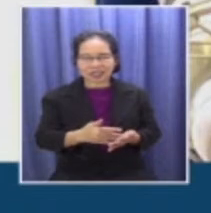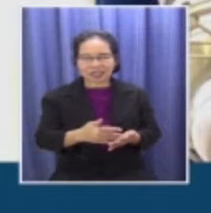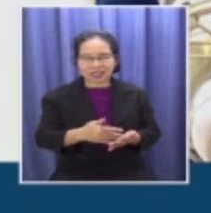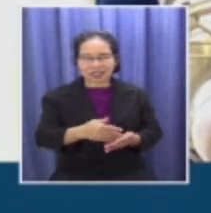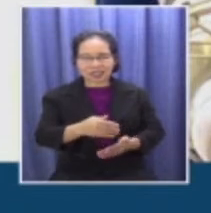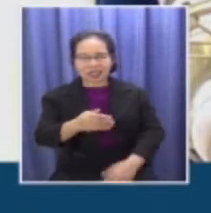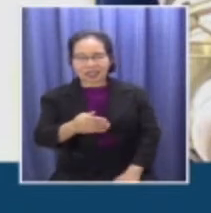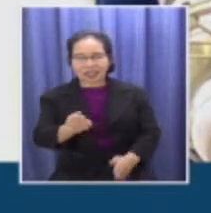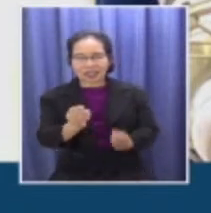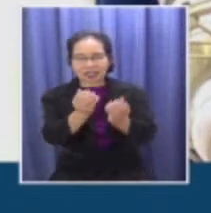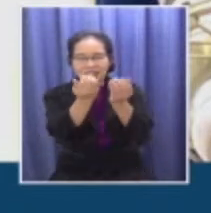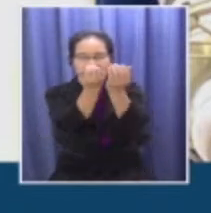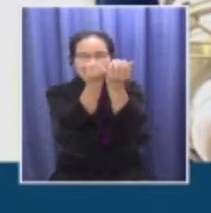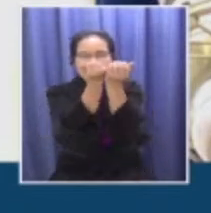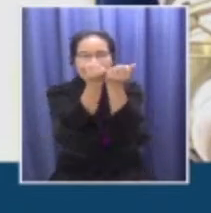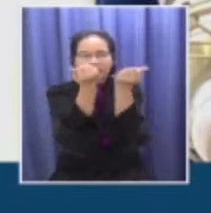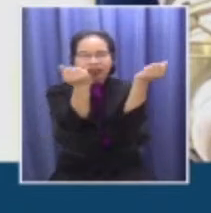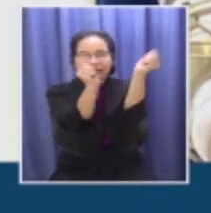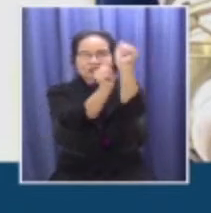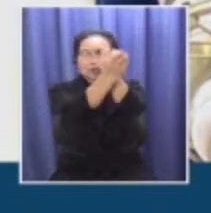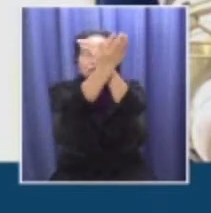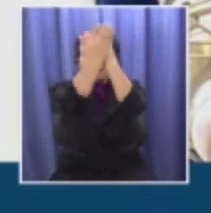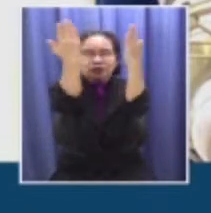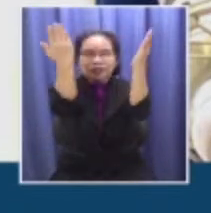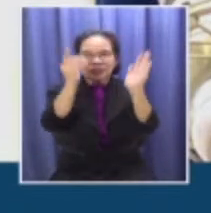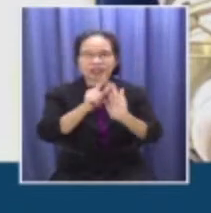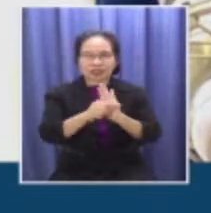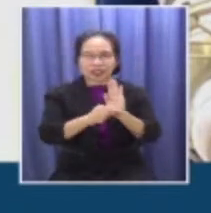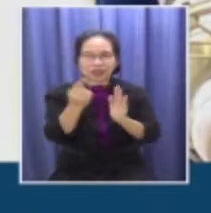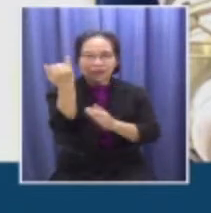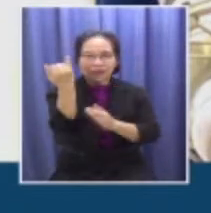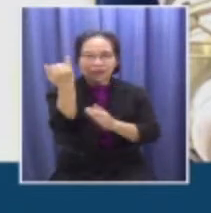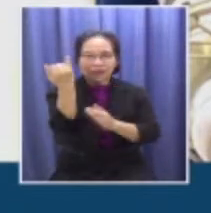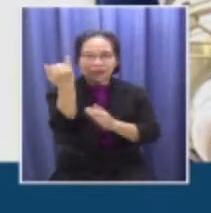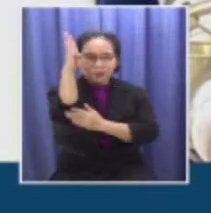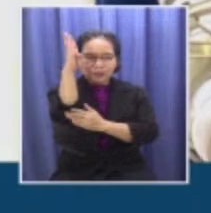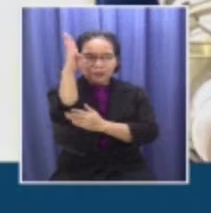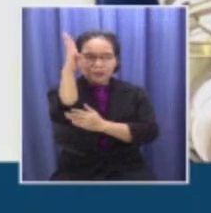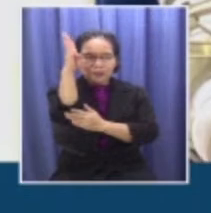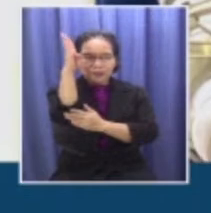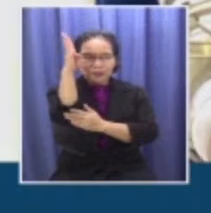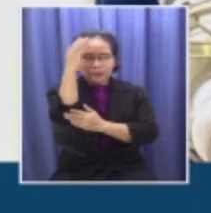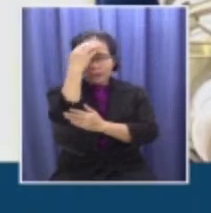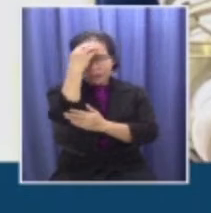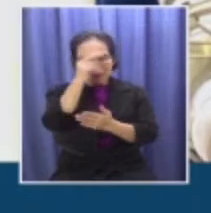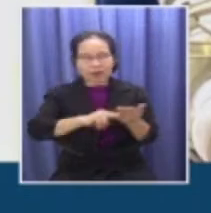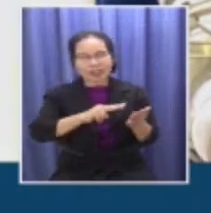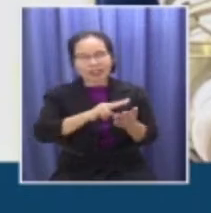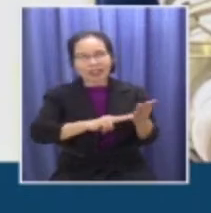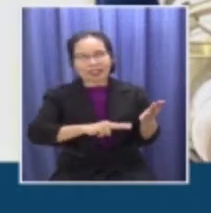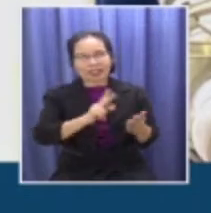po ansane abode mu nyansa pa de suafo baba ya homaso sem nansen no monka se